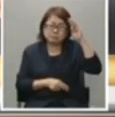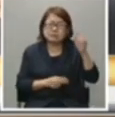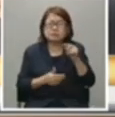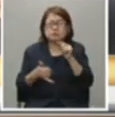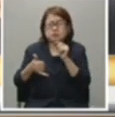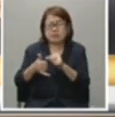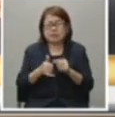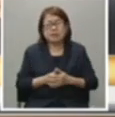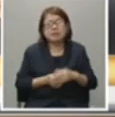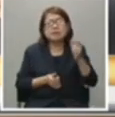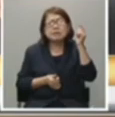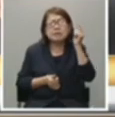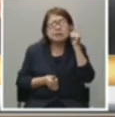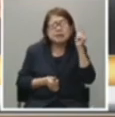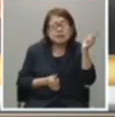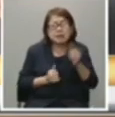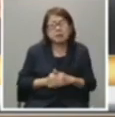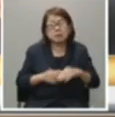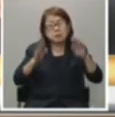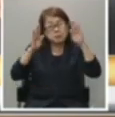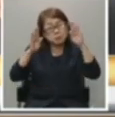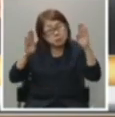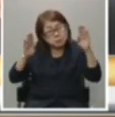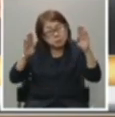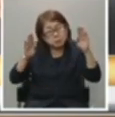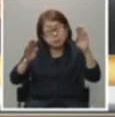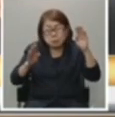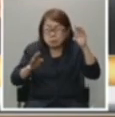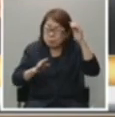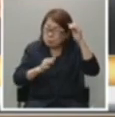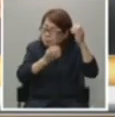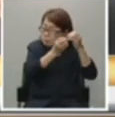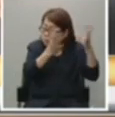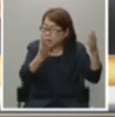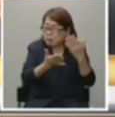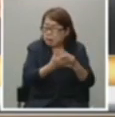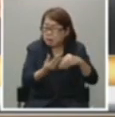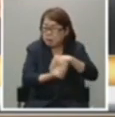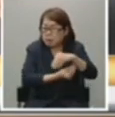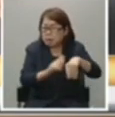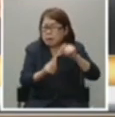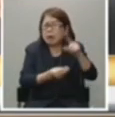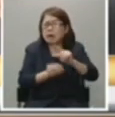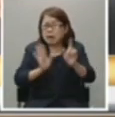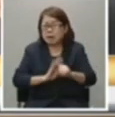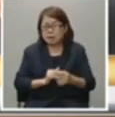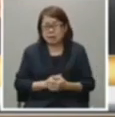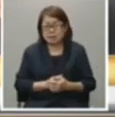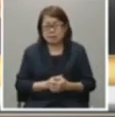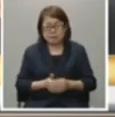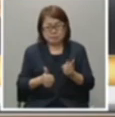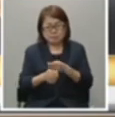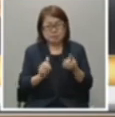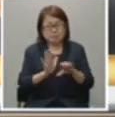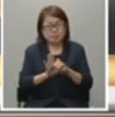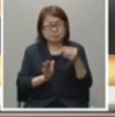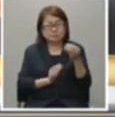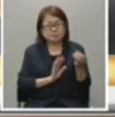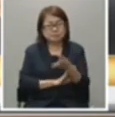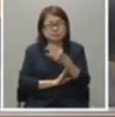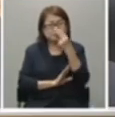มีความรู้ความสามารถมีวิสัยทัศน์ทางด้านเศรษฐกิจเป็นแบบนี้ค่ะดิฉันขอคลิปแรกค่ะ